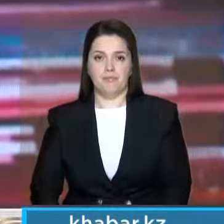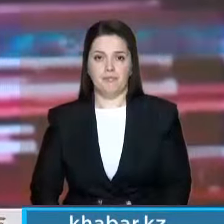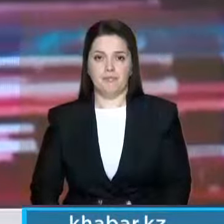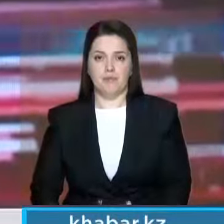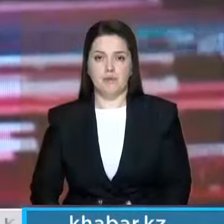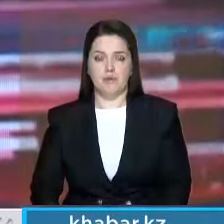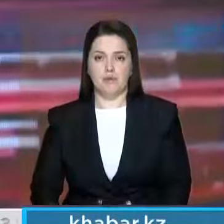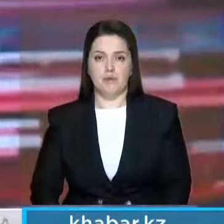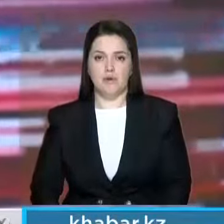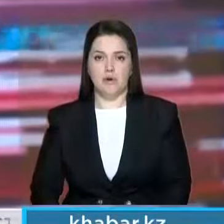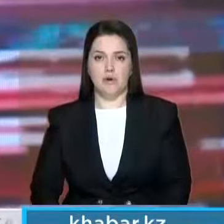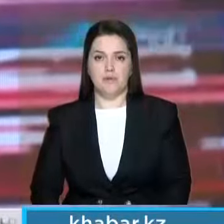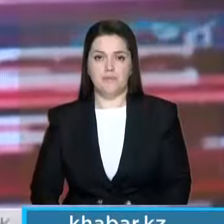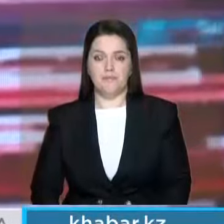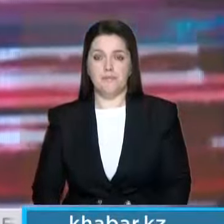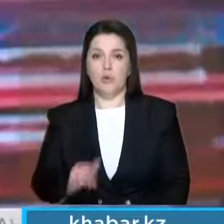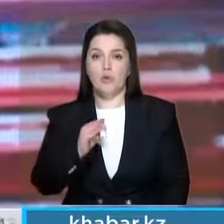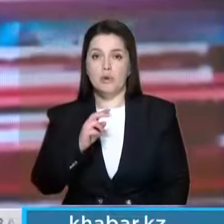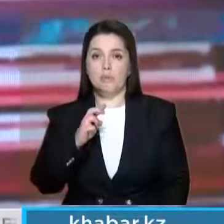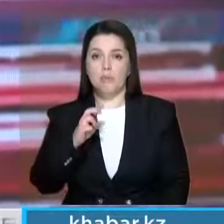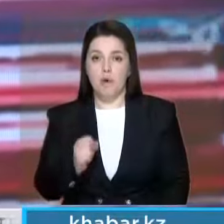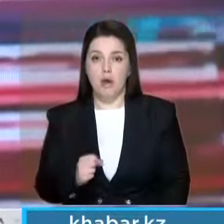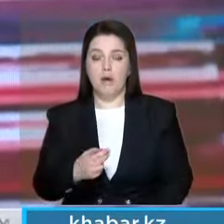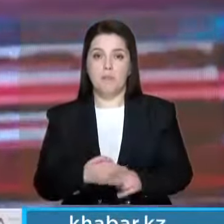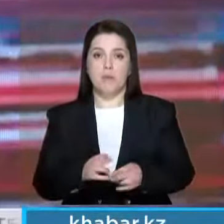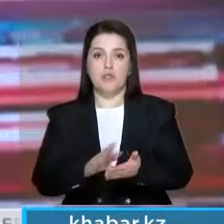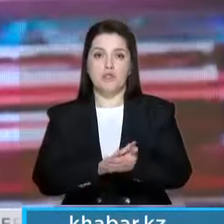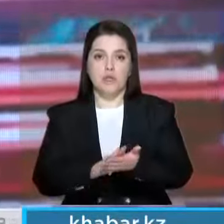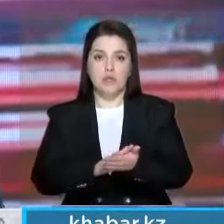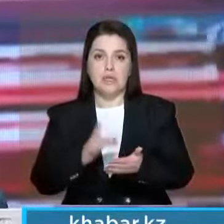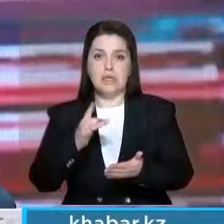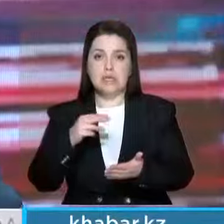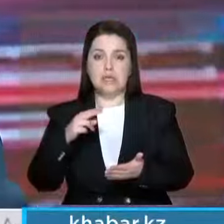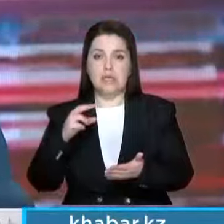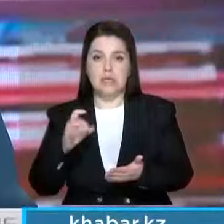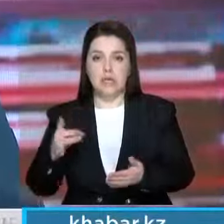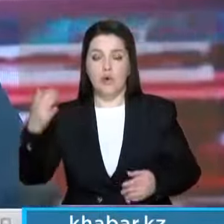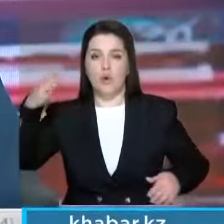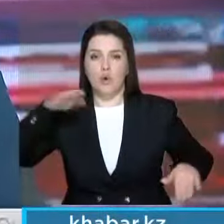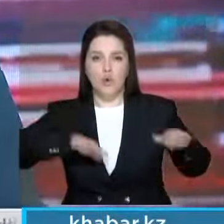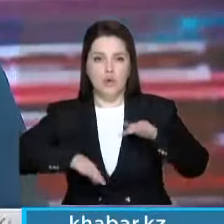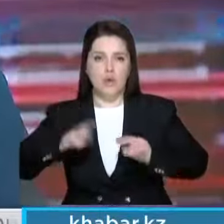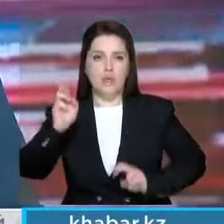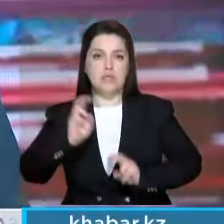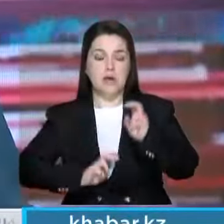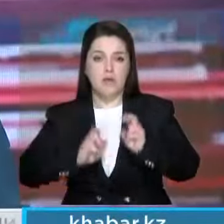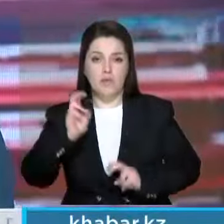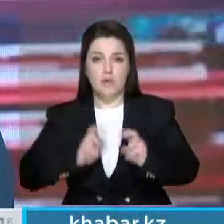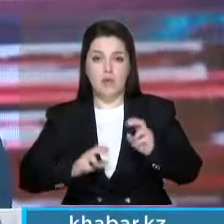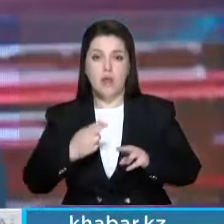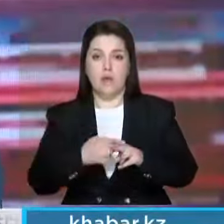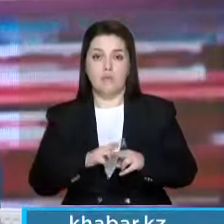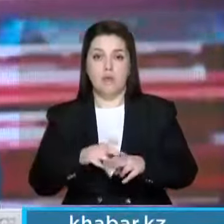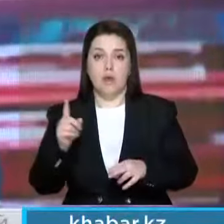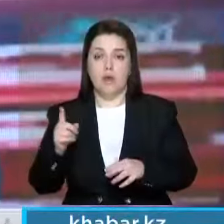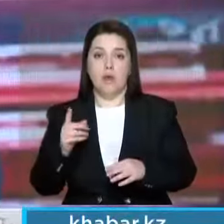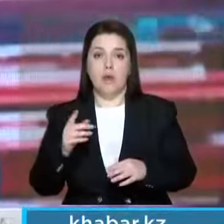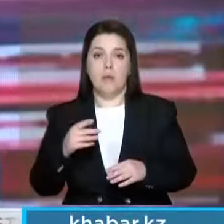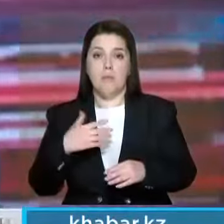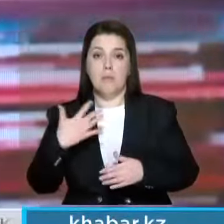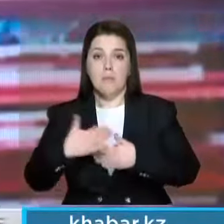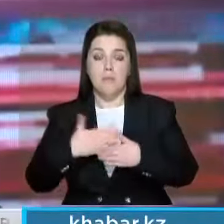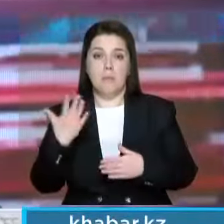Другим темам. Марганец в русло реки Ульбы сбрасывали с очистных сооружений Риддерского горно-обогатительного комбината на востоке Казахстана. Причем показатели сбросов